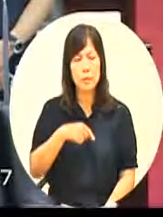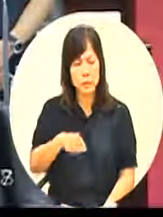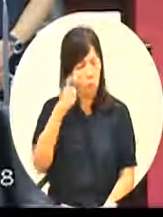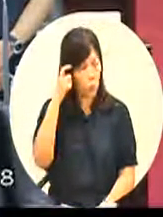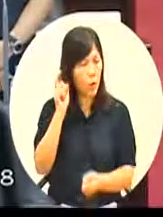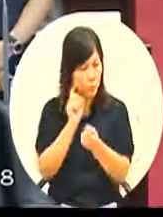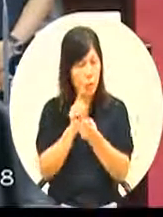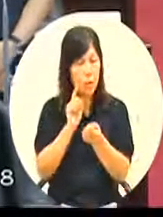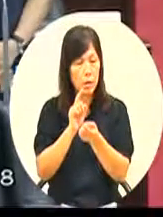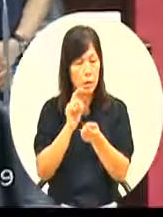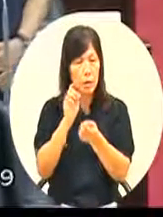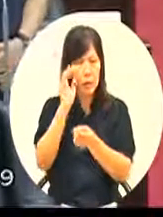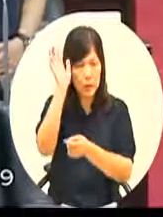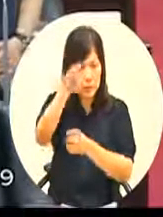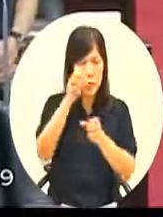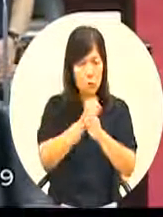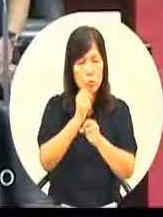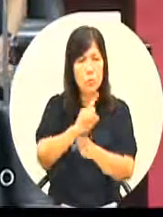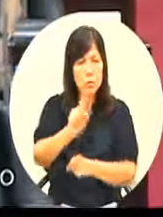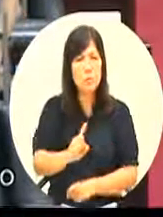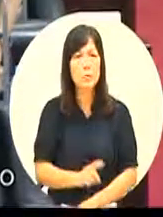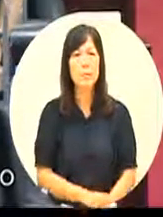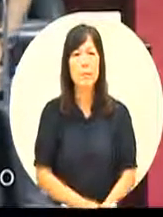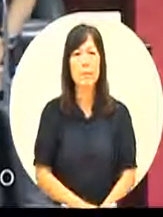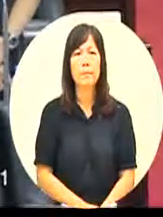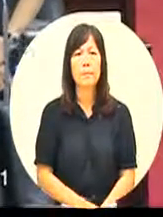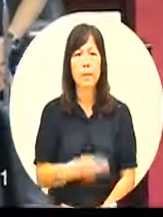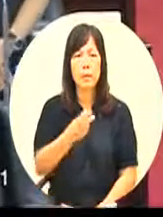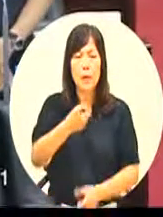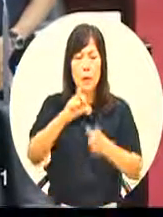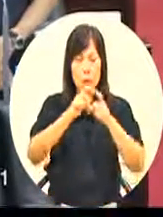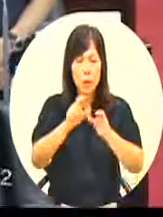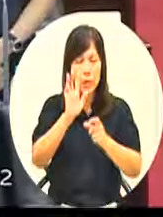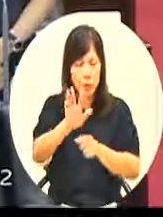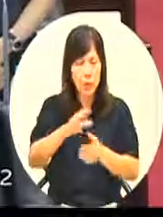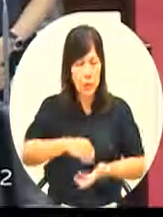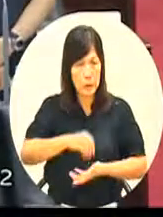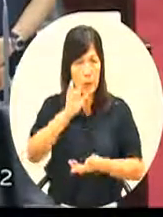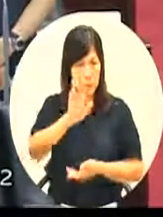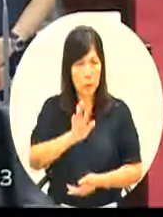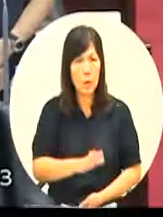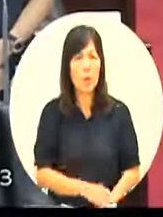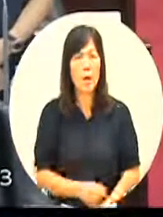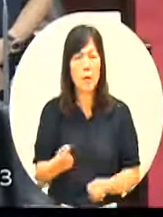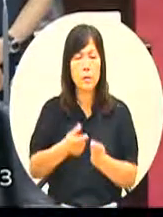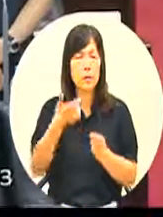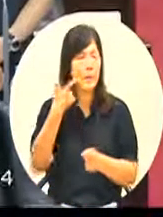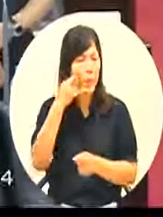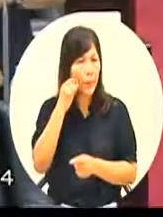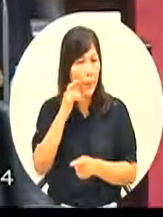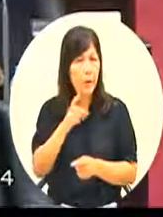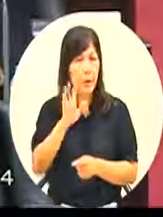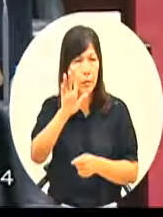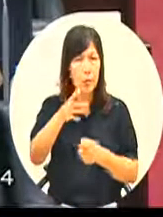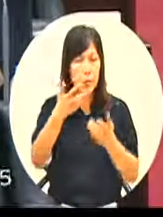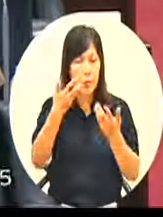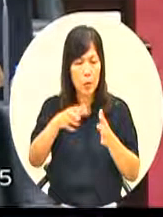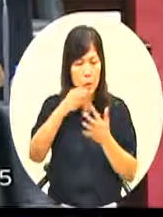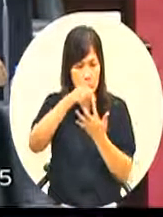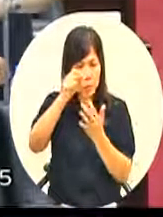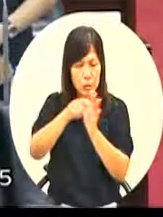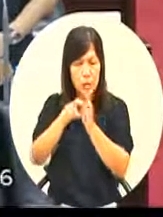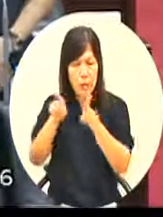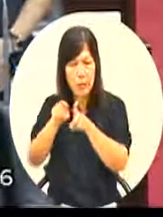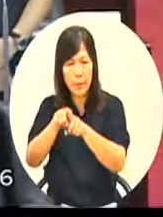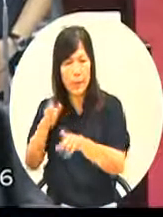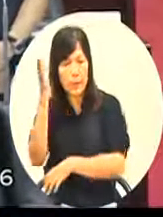解你未来这个政策性的方向。那局长刚刚在回答我们的同时，也有提到，现在家长在很多都是选择所谓的公立幼儿